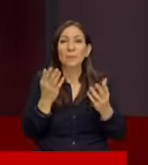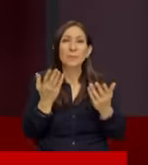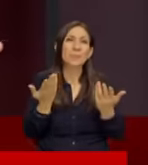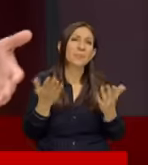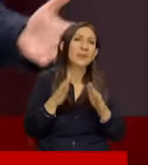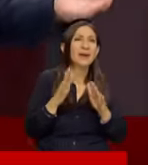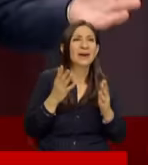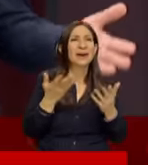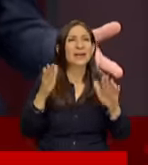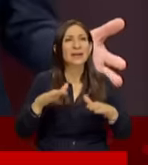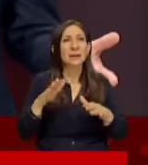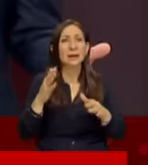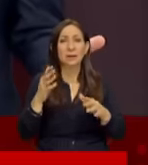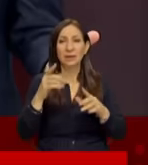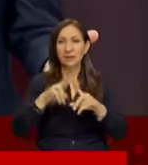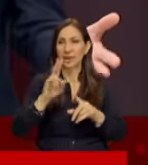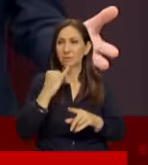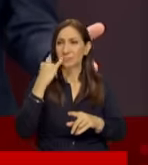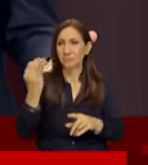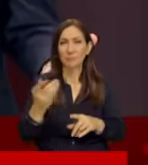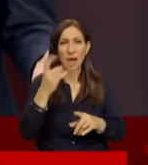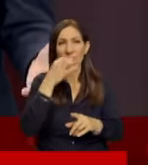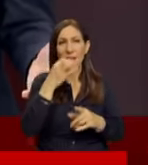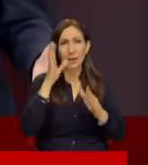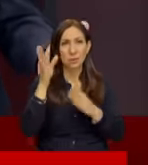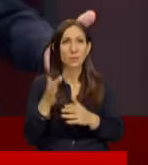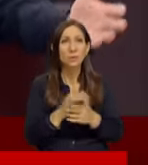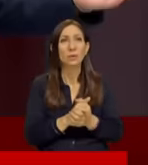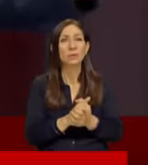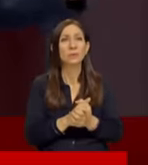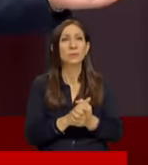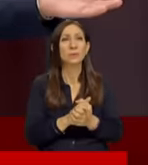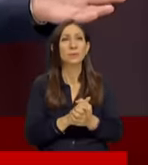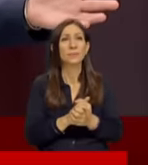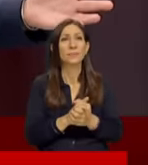Yani adama yayına katılıyor bir haber kanalında.